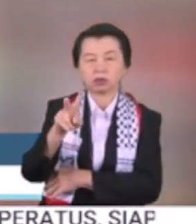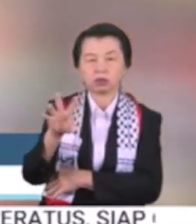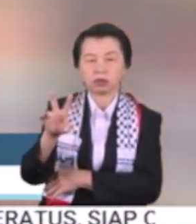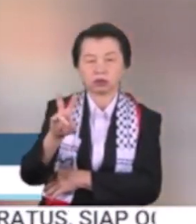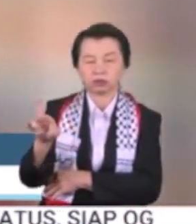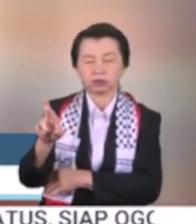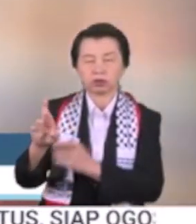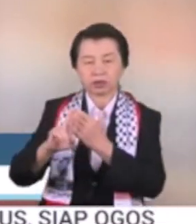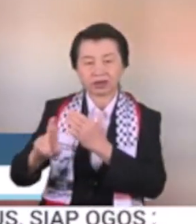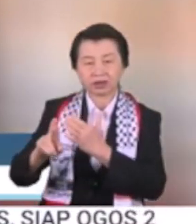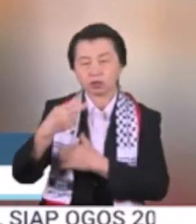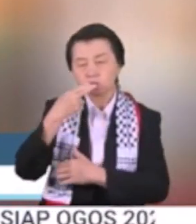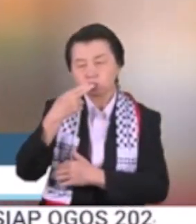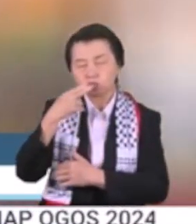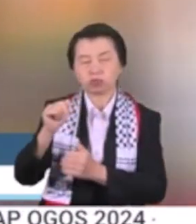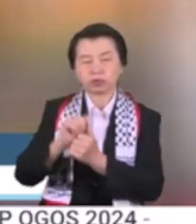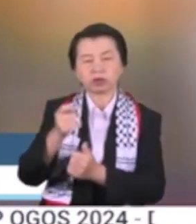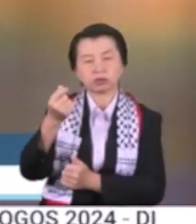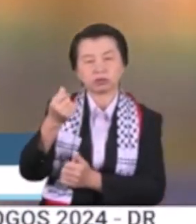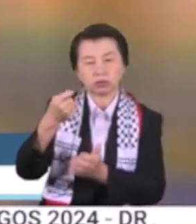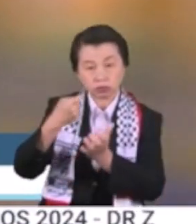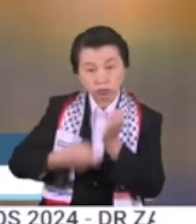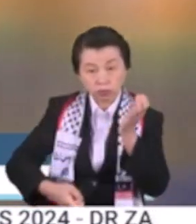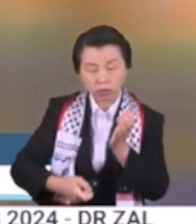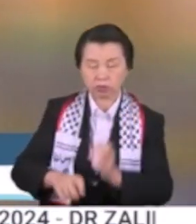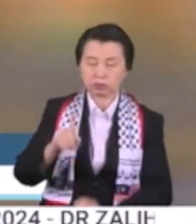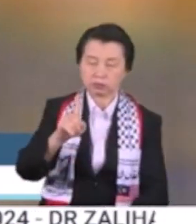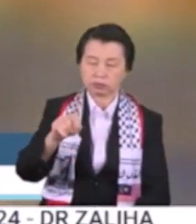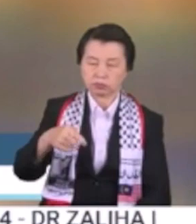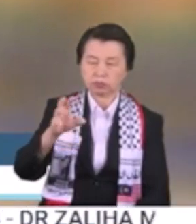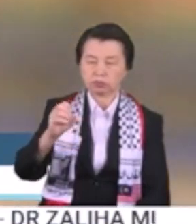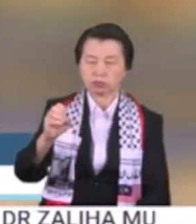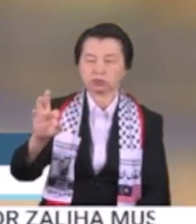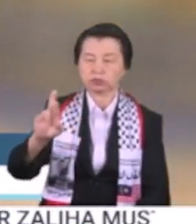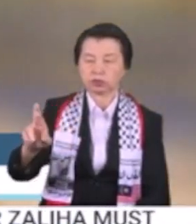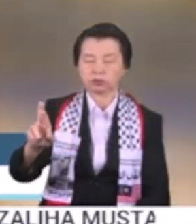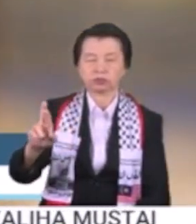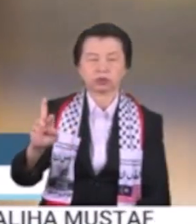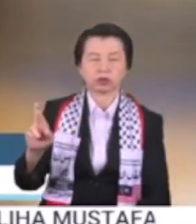127,200 batang rokok dengan nilai cukai lebih RM100,000.